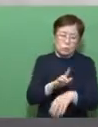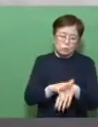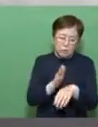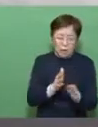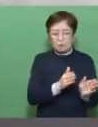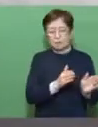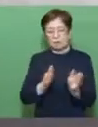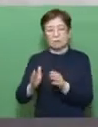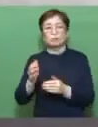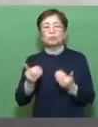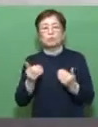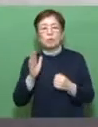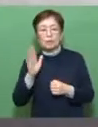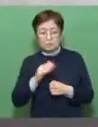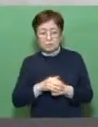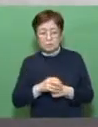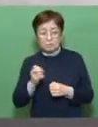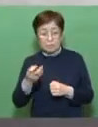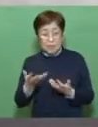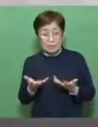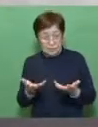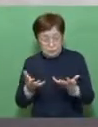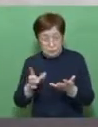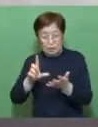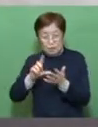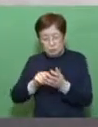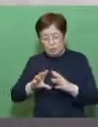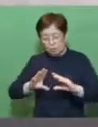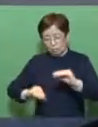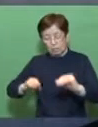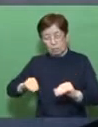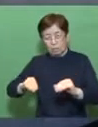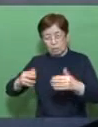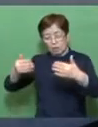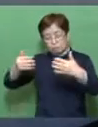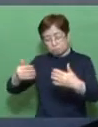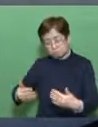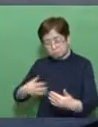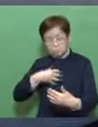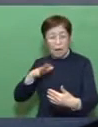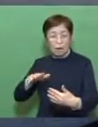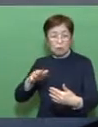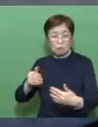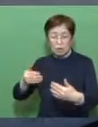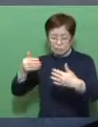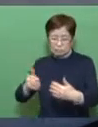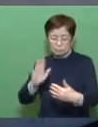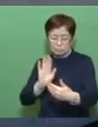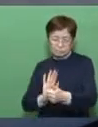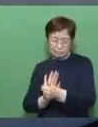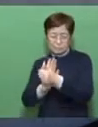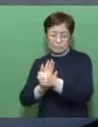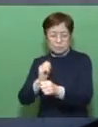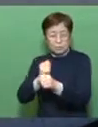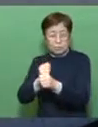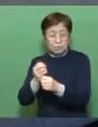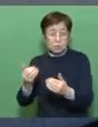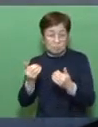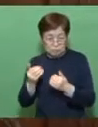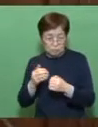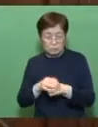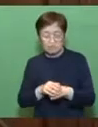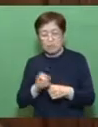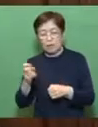越流堤NG堤がですが沈まないような対策をしますそれからあの加工にですね水門がない